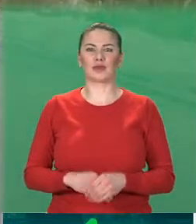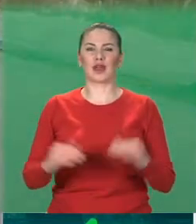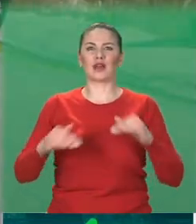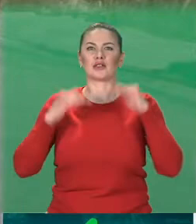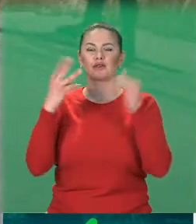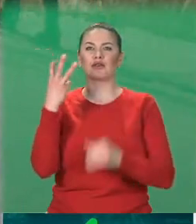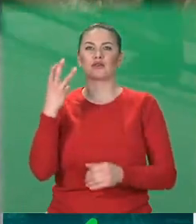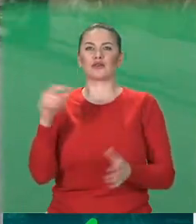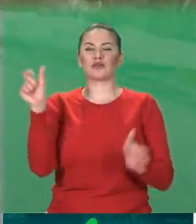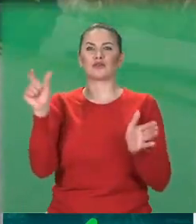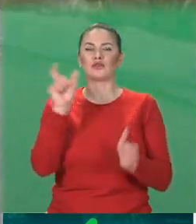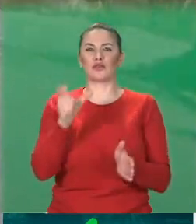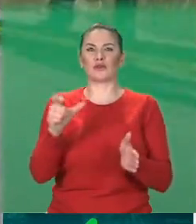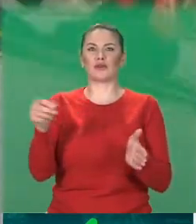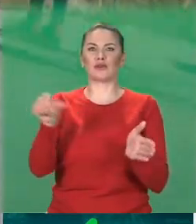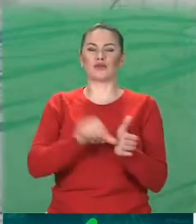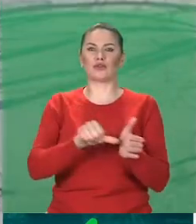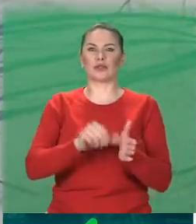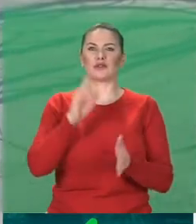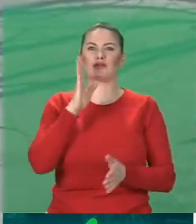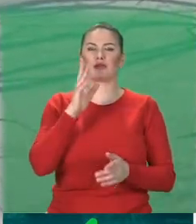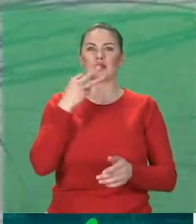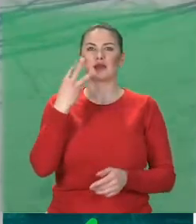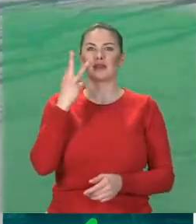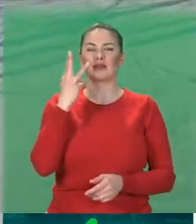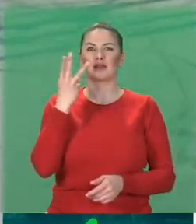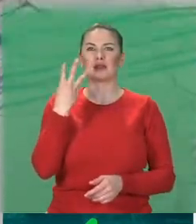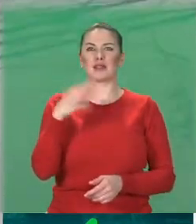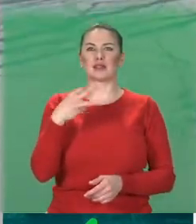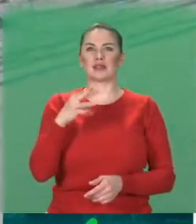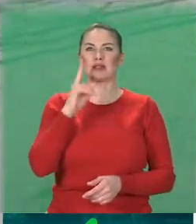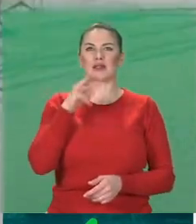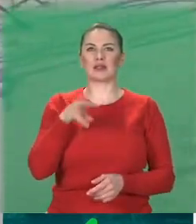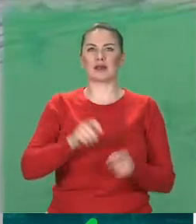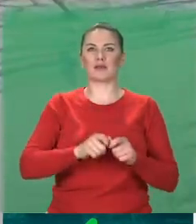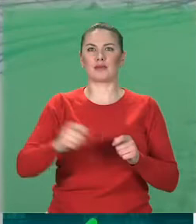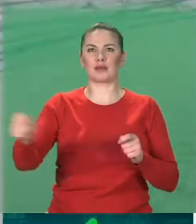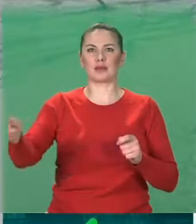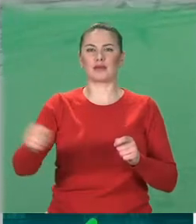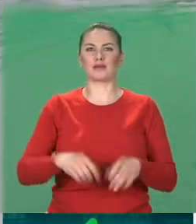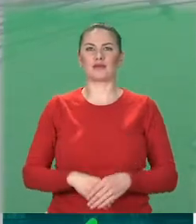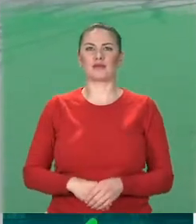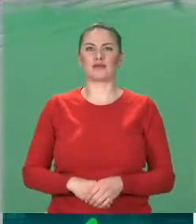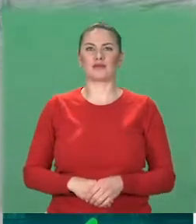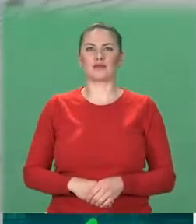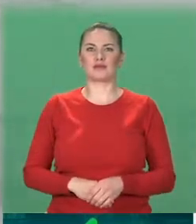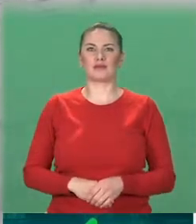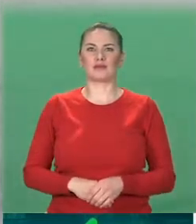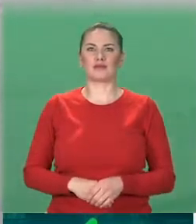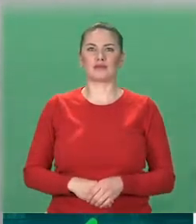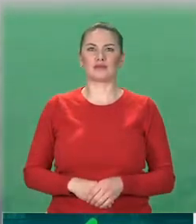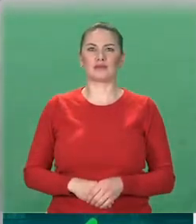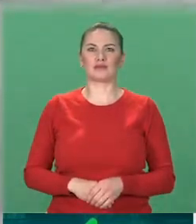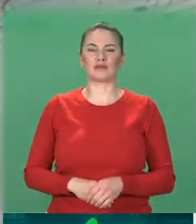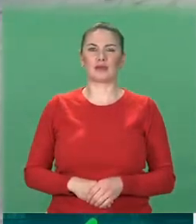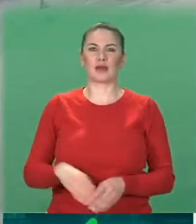а другие особо и не торопились. Как настроение, сердцебиение? Отличное! Владивосток рулит!